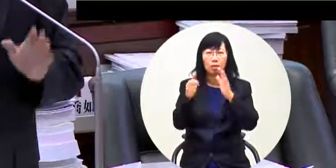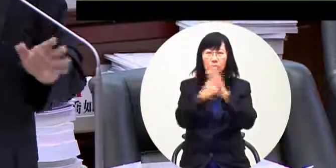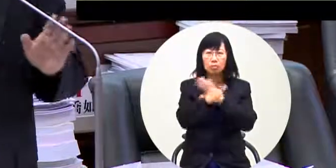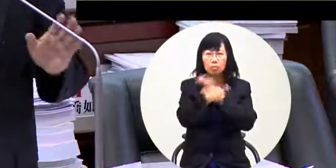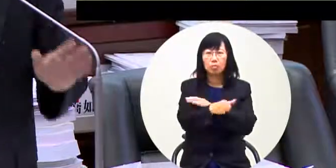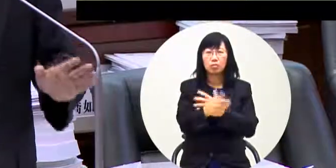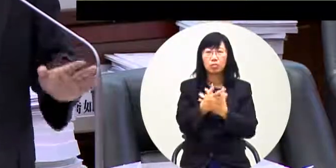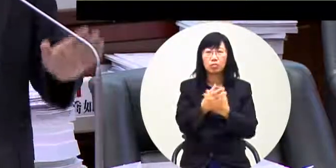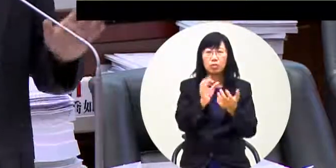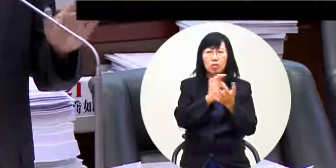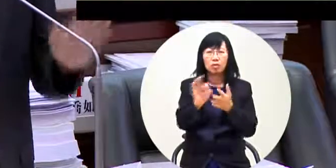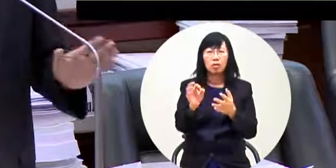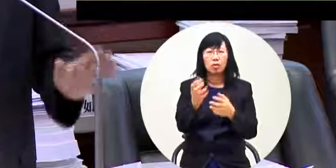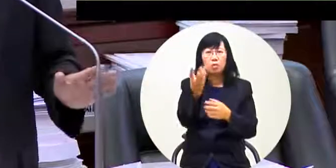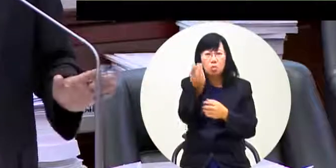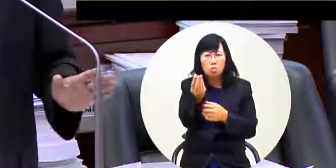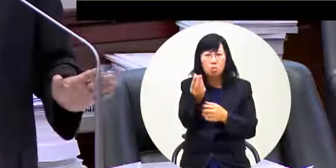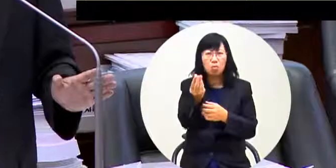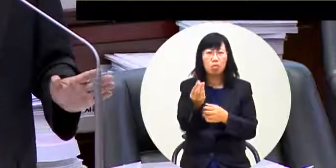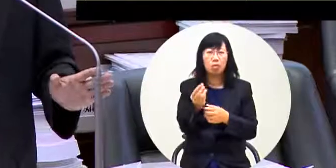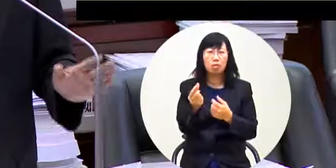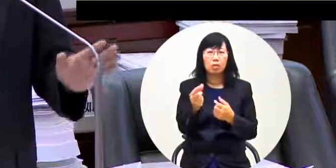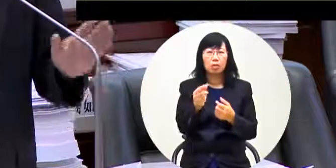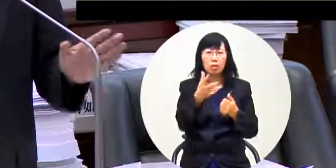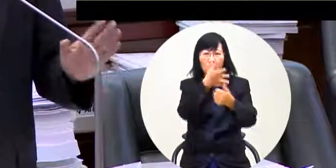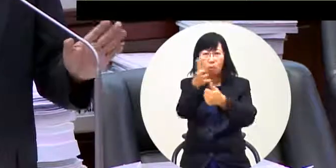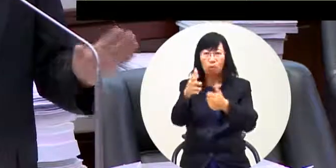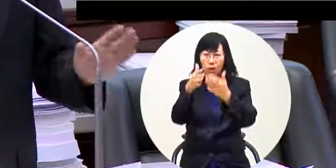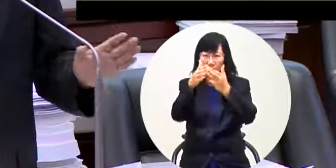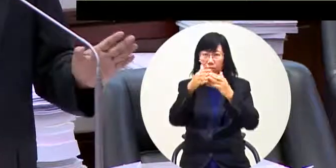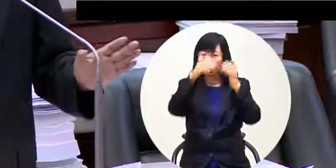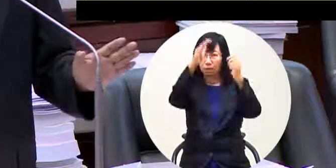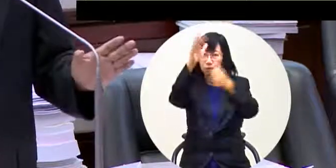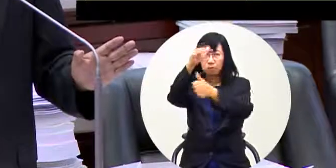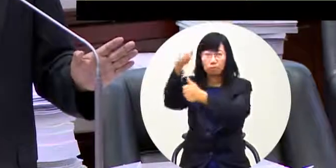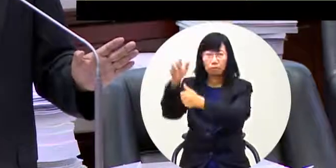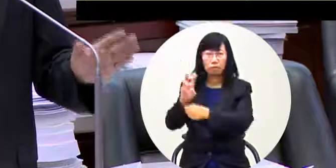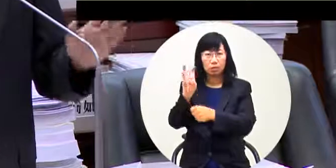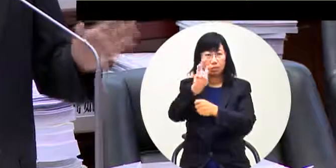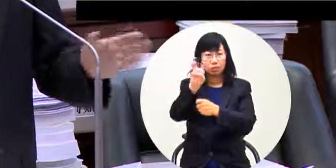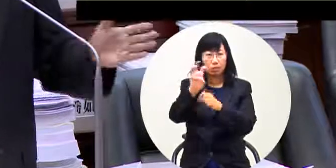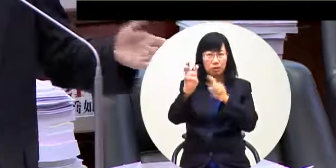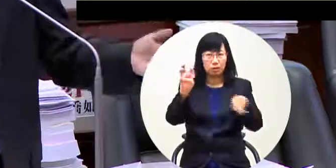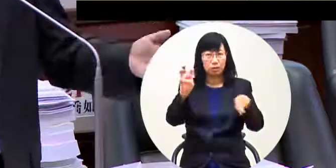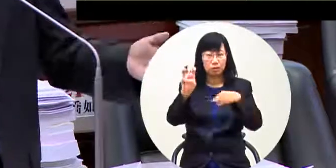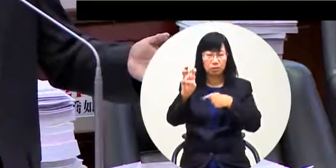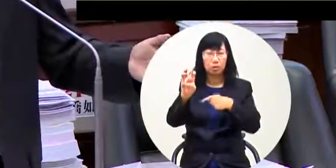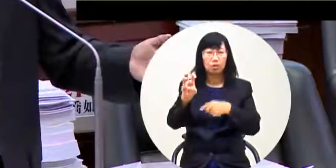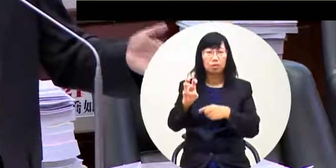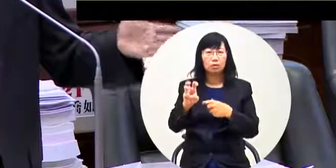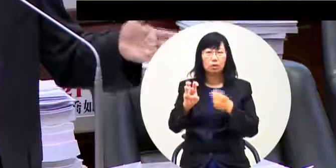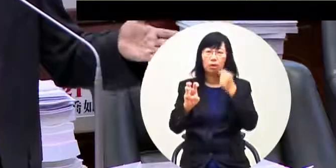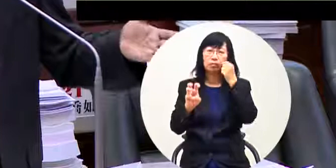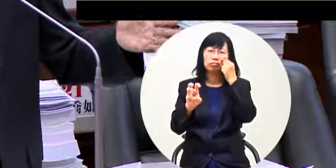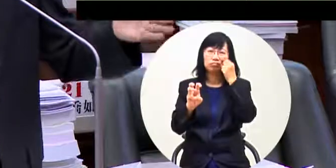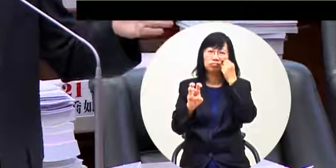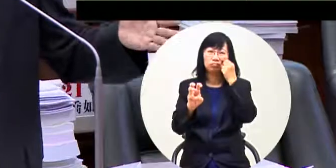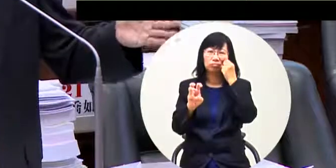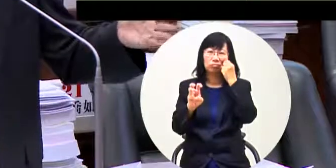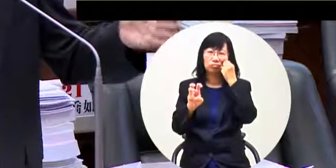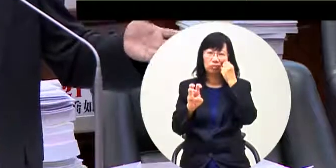到几乎三十个要日照中心，一个月要一个月还招不了，这是何等的夸张。有这